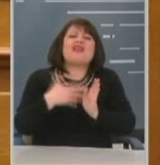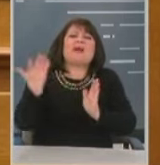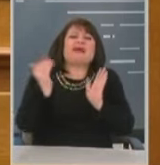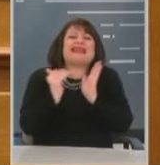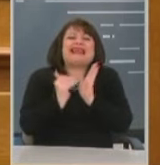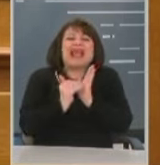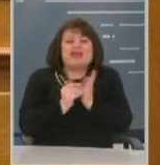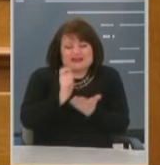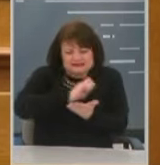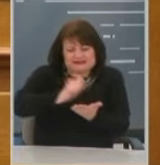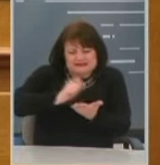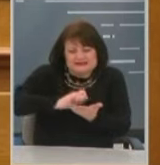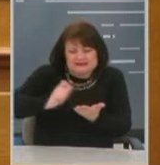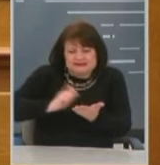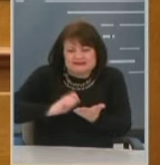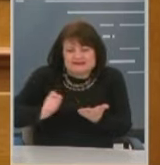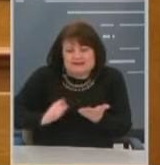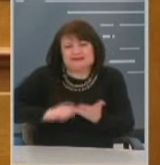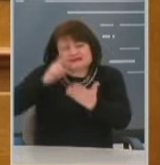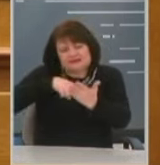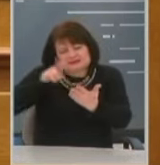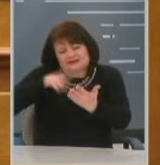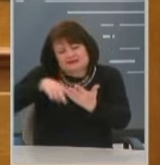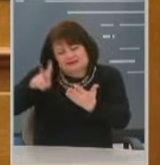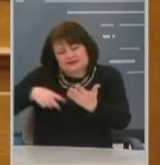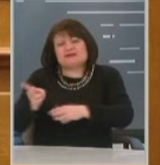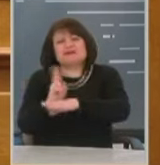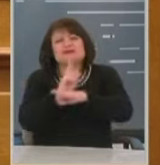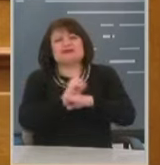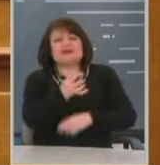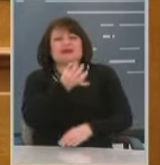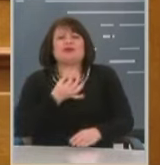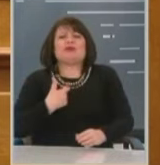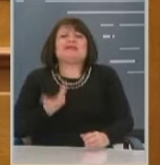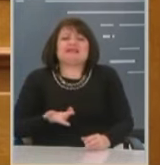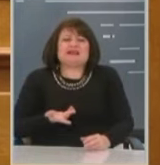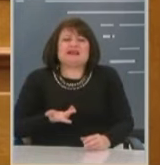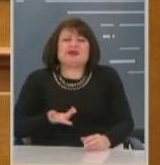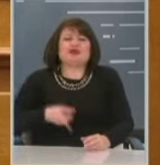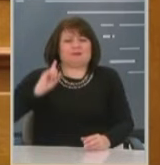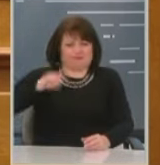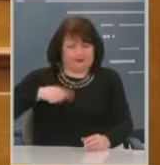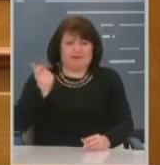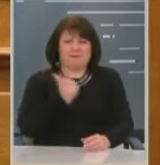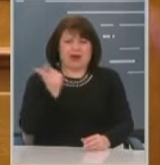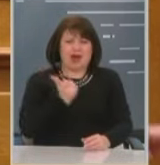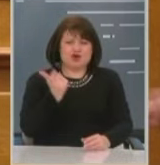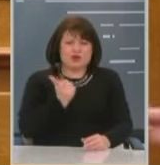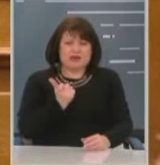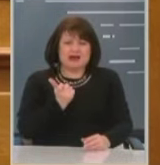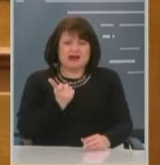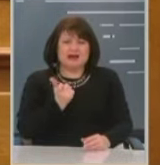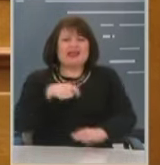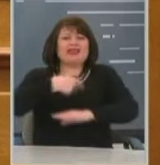πρακτικά. Διαβάσαμε χιλιάδες σελίδες έγγραφα για να μας πείτε ότι τα επιλήψιμα δάνεια είναι για αυτά τα οποία